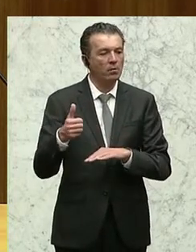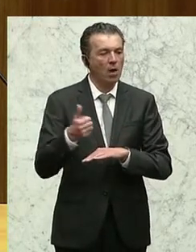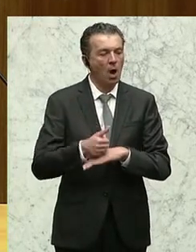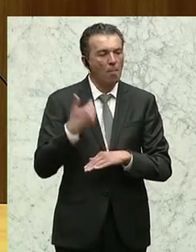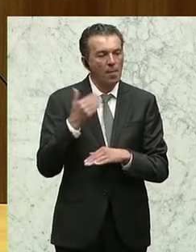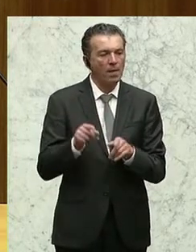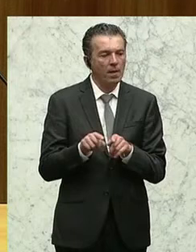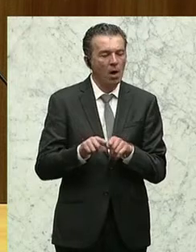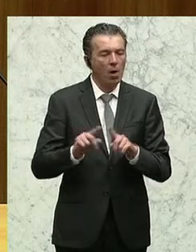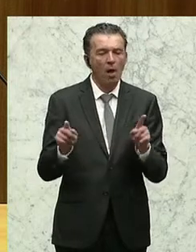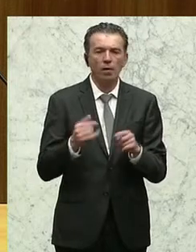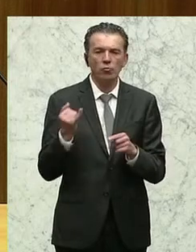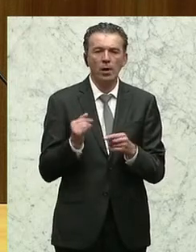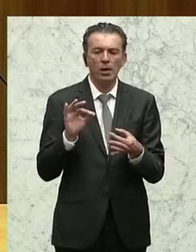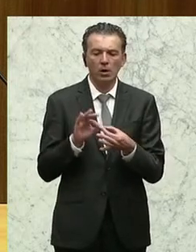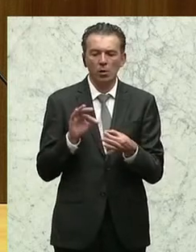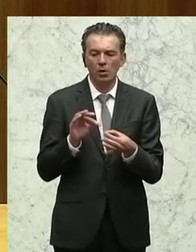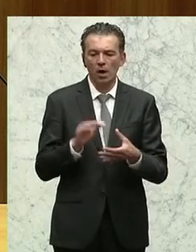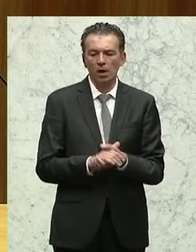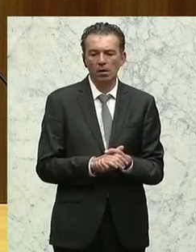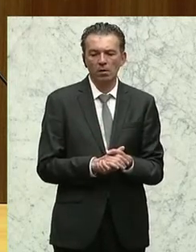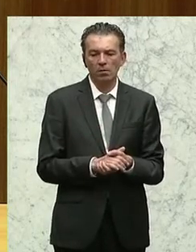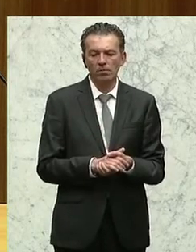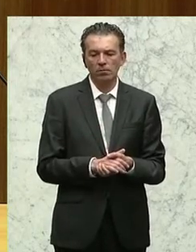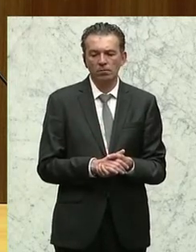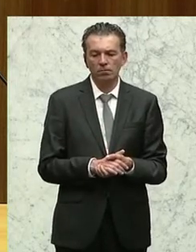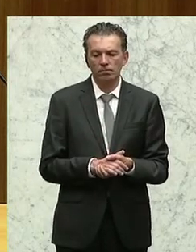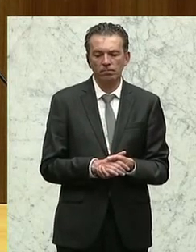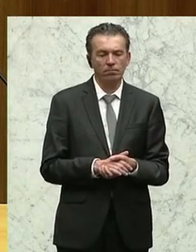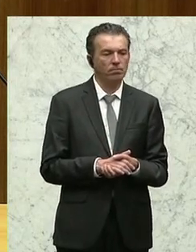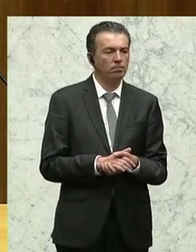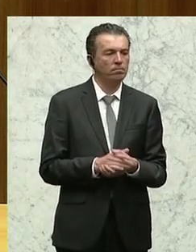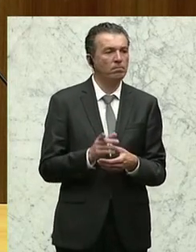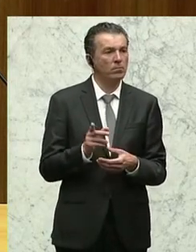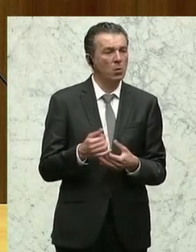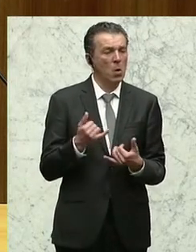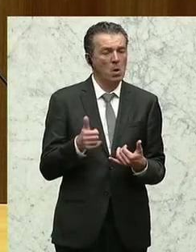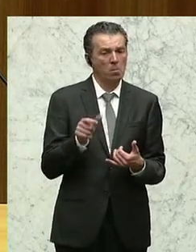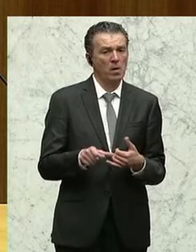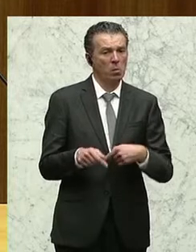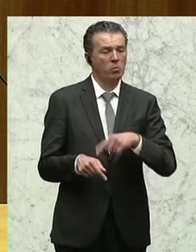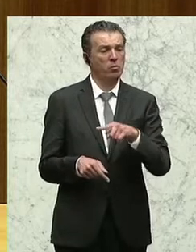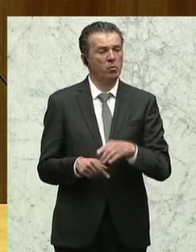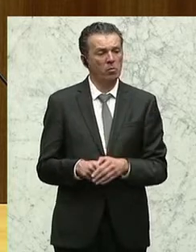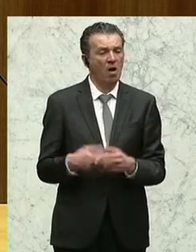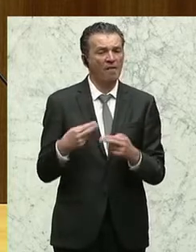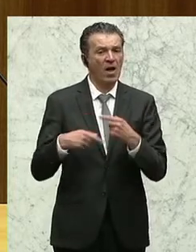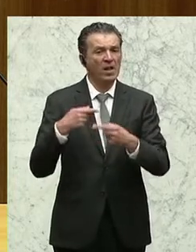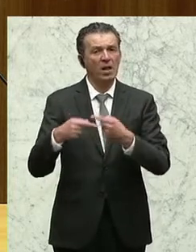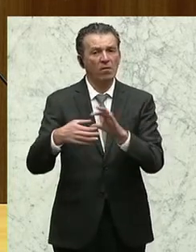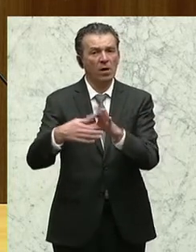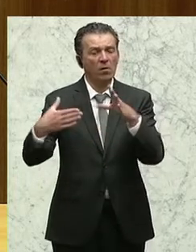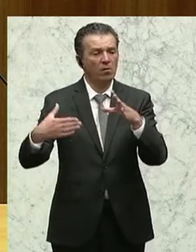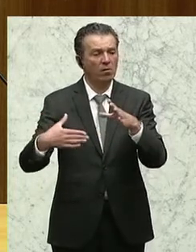anderen permanent im Kontakt steht. Aber hier soll jemand in Marsch gesetzt werden, um eine Weiterentwicklung